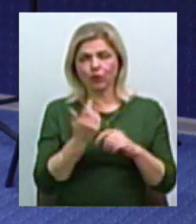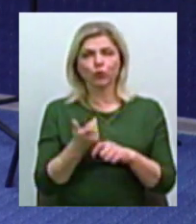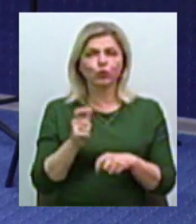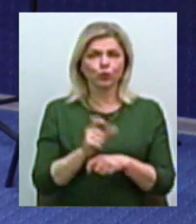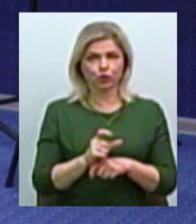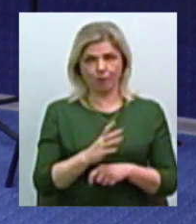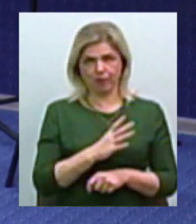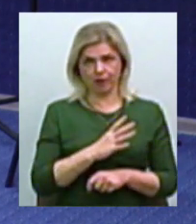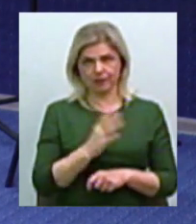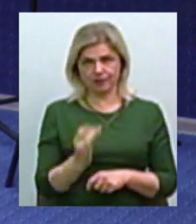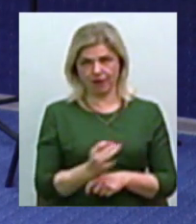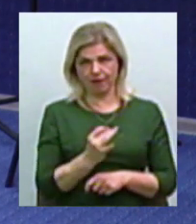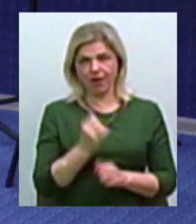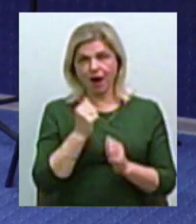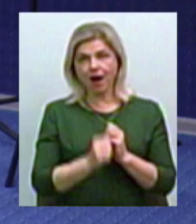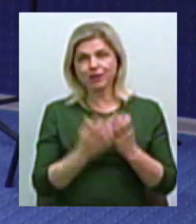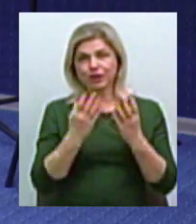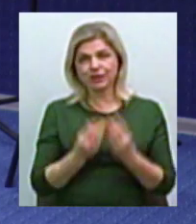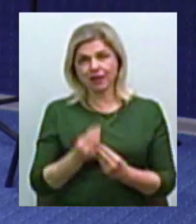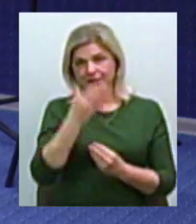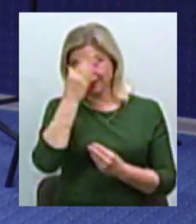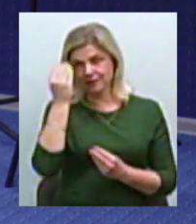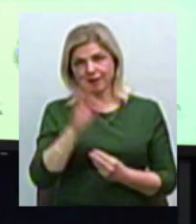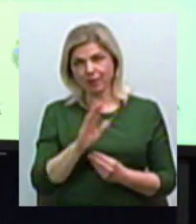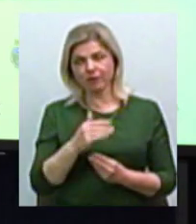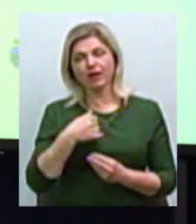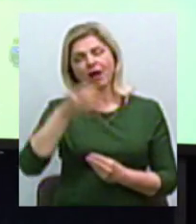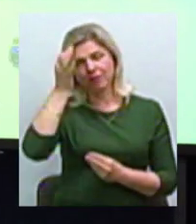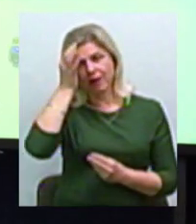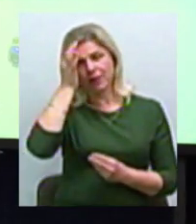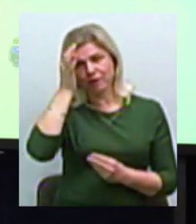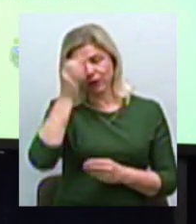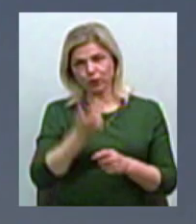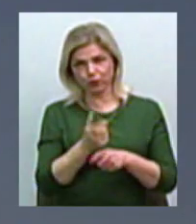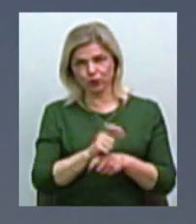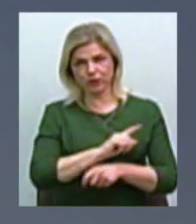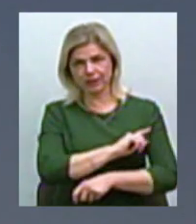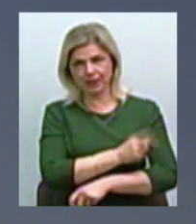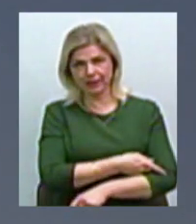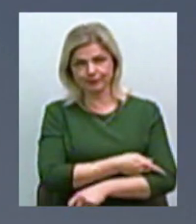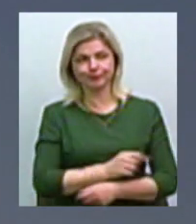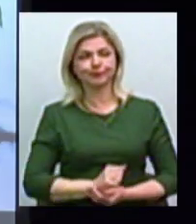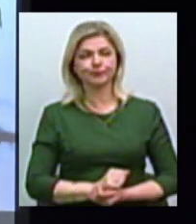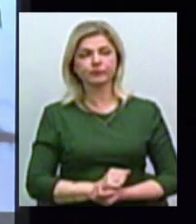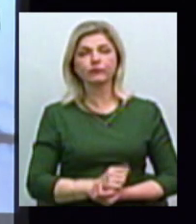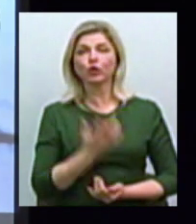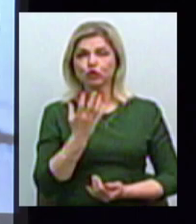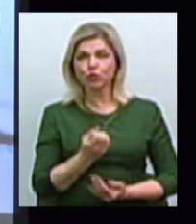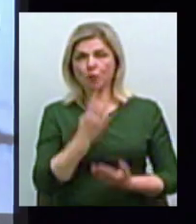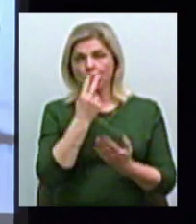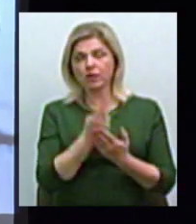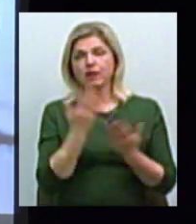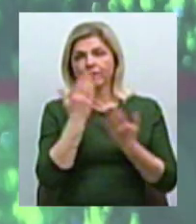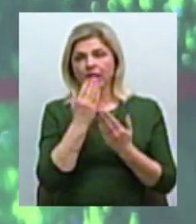цікаво. Кожен день не забуваємо. Я ще пам'ятаю їх дуже сильно. Школярі представили фільм про війну та Голодомор. Брали інтерв'ю у